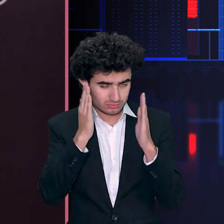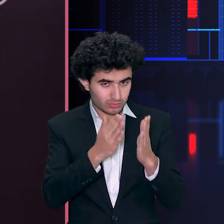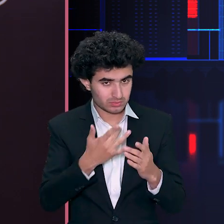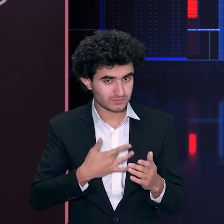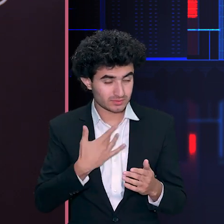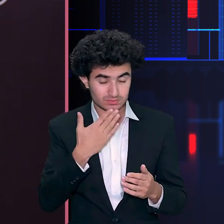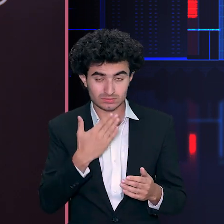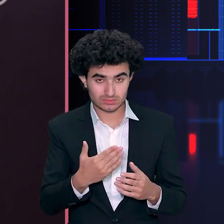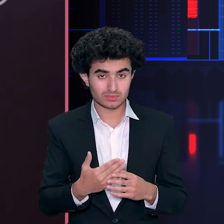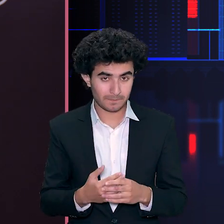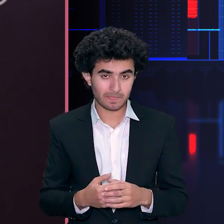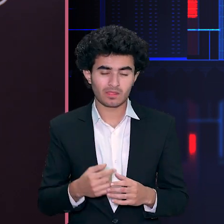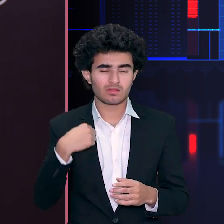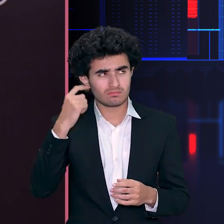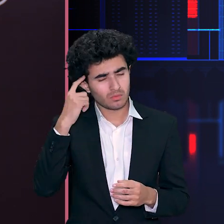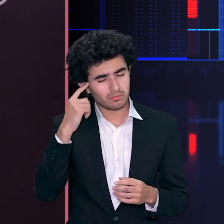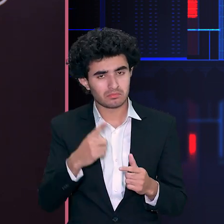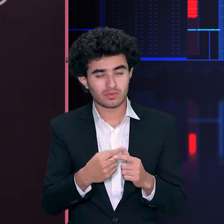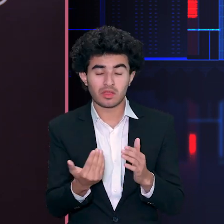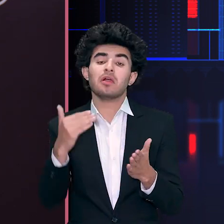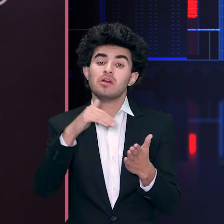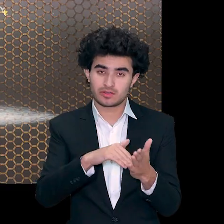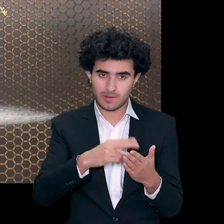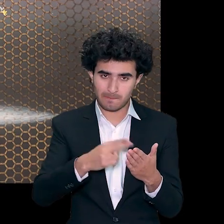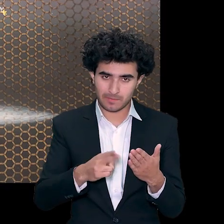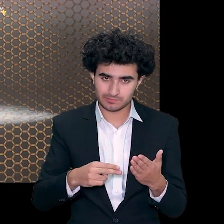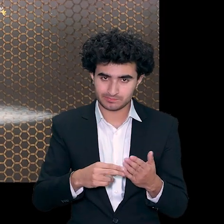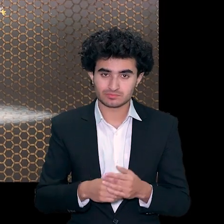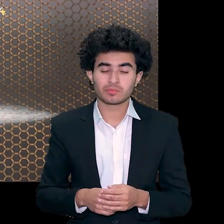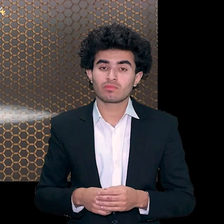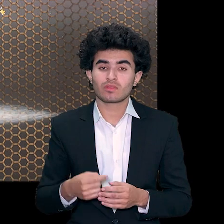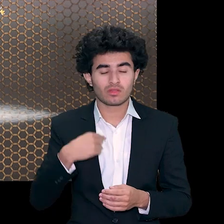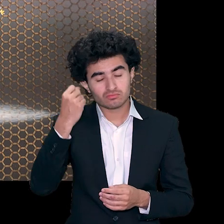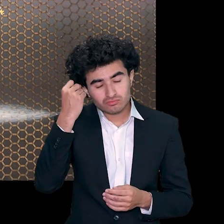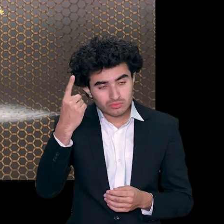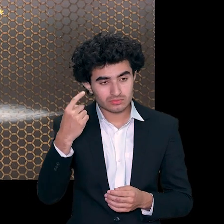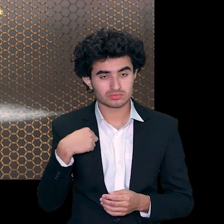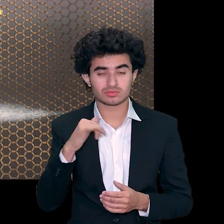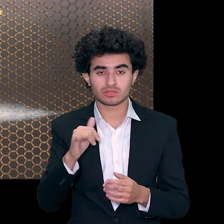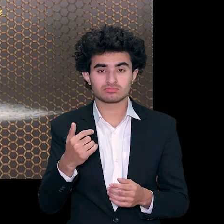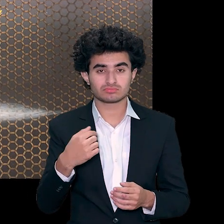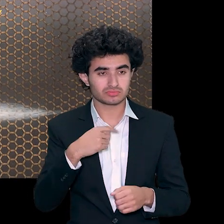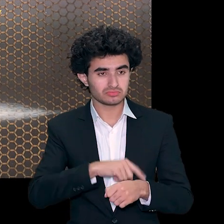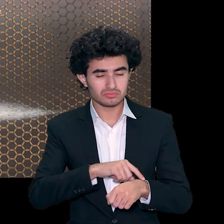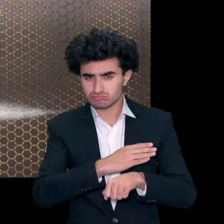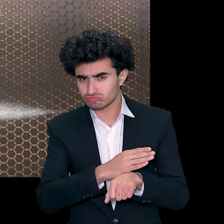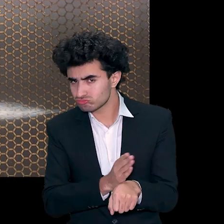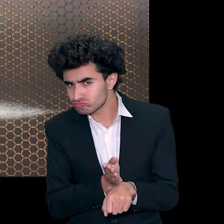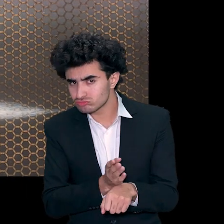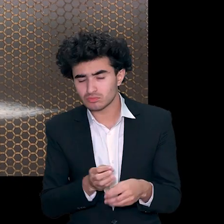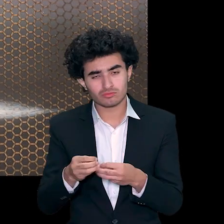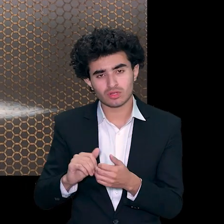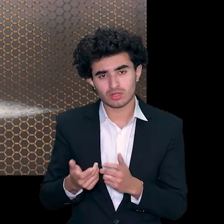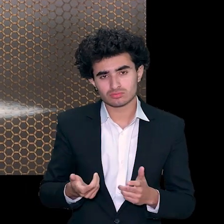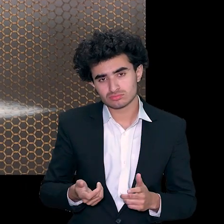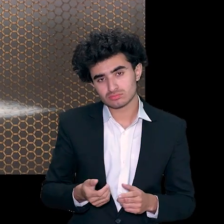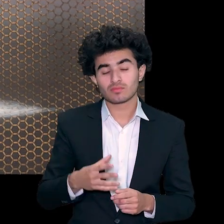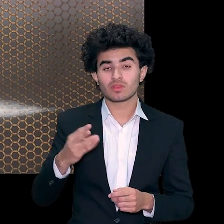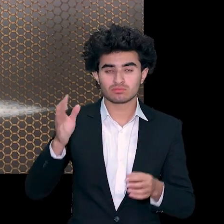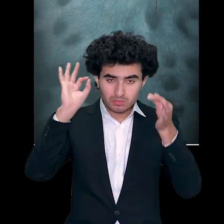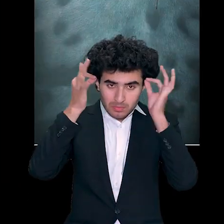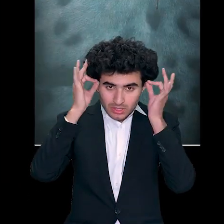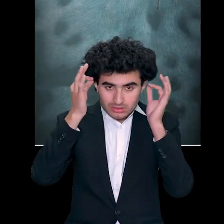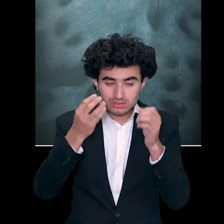اچھا تو چلو میں اس کو دوبارہ پینٹ کرتا ہوں، کیونکہ مجھے وہ ریئلائز ہوا کہ وہ ٹائم کیوں اتنا جلدی گزرا اور